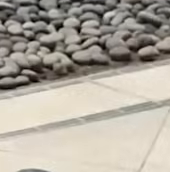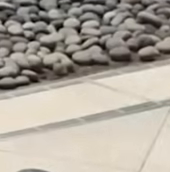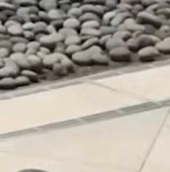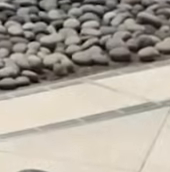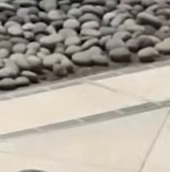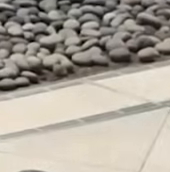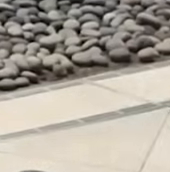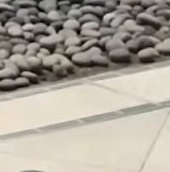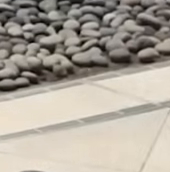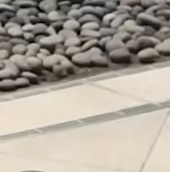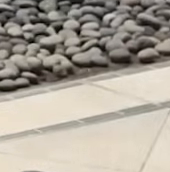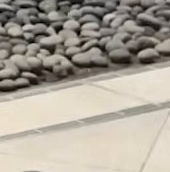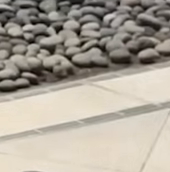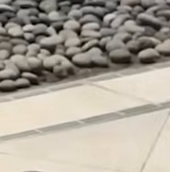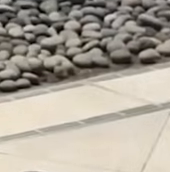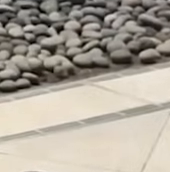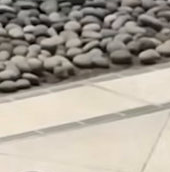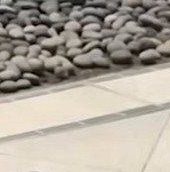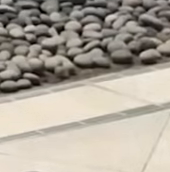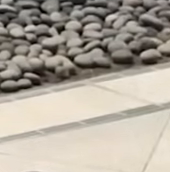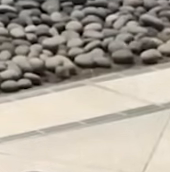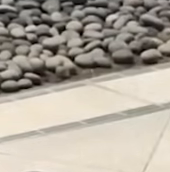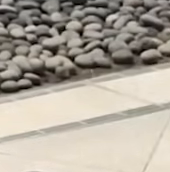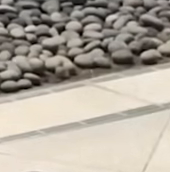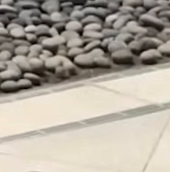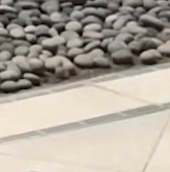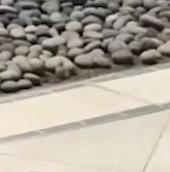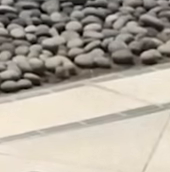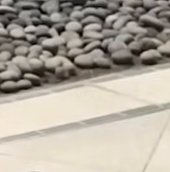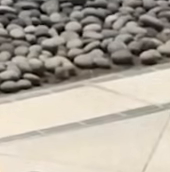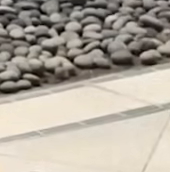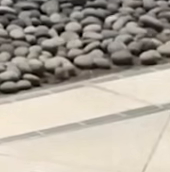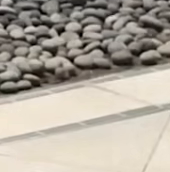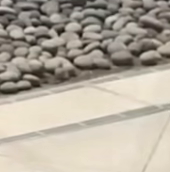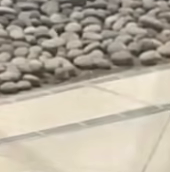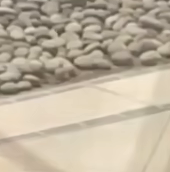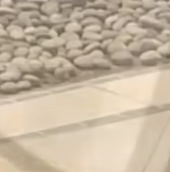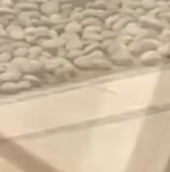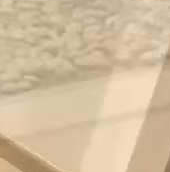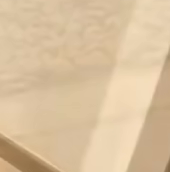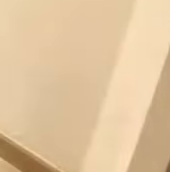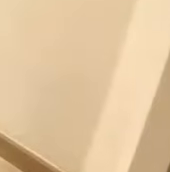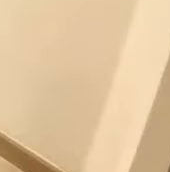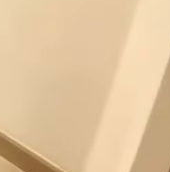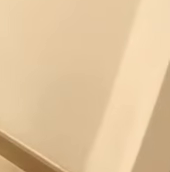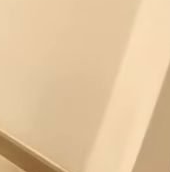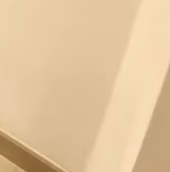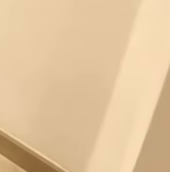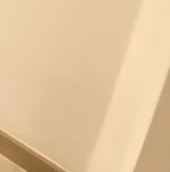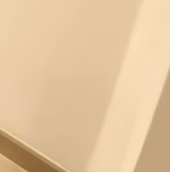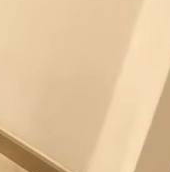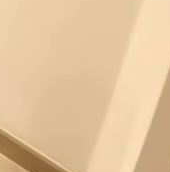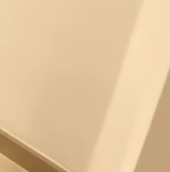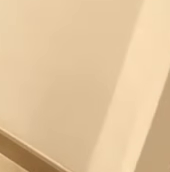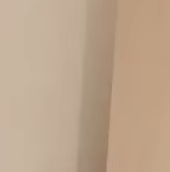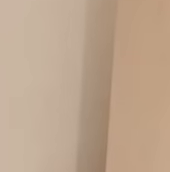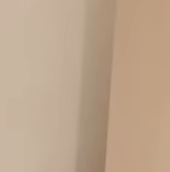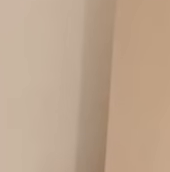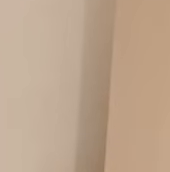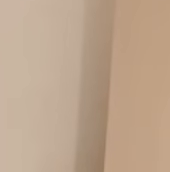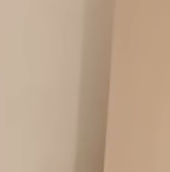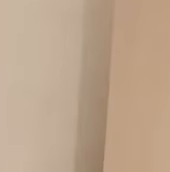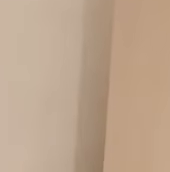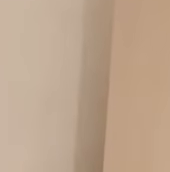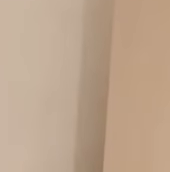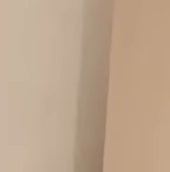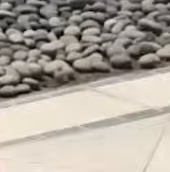Di tahun ini udah mulai rapi, udah ada pegawai, jadi bisa menikmati Ramadan dengan banyak beribadah dan juga ketemu